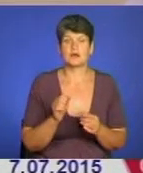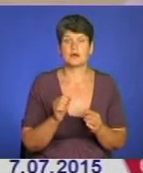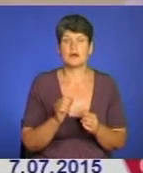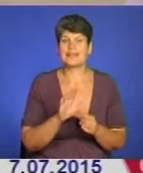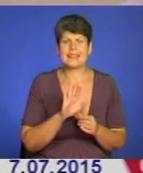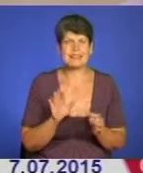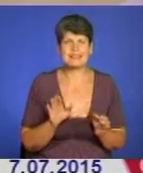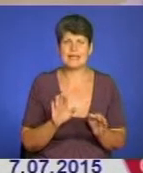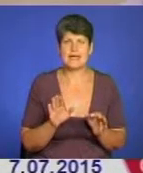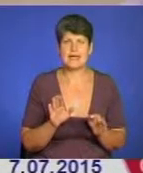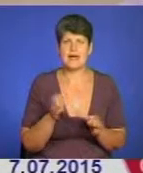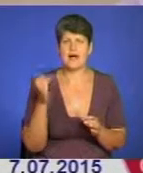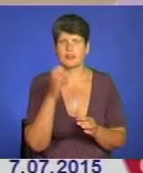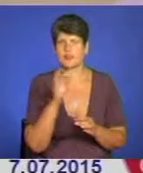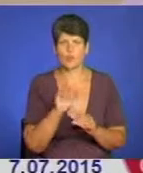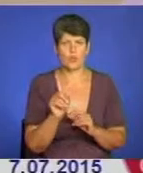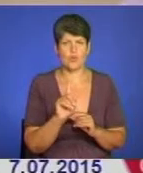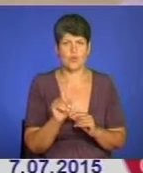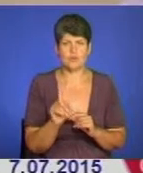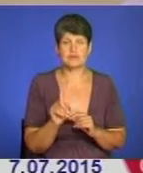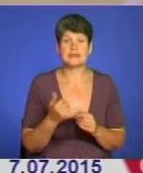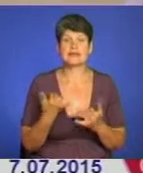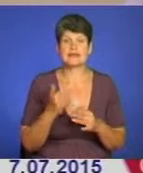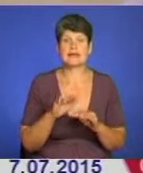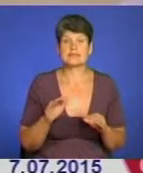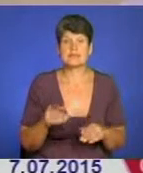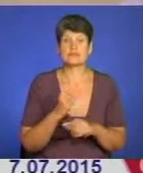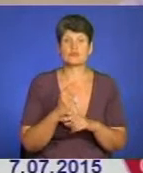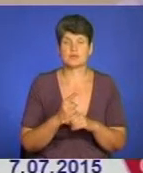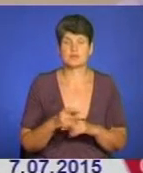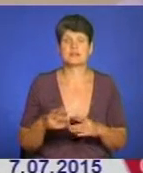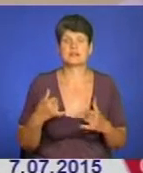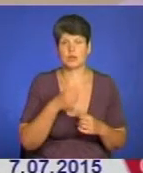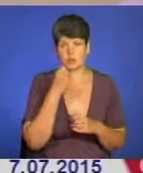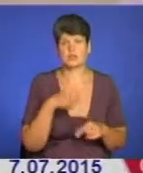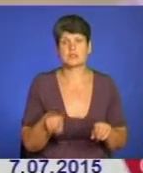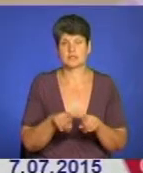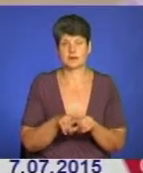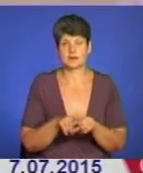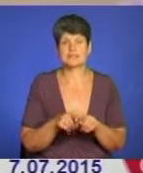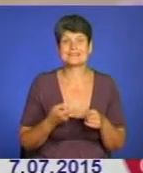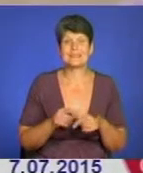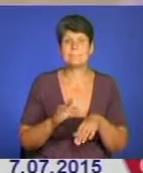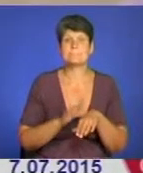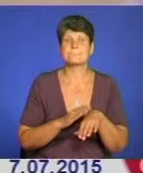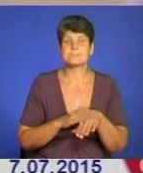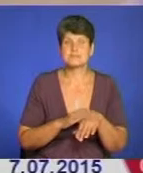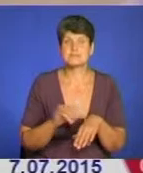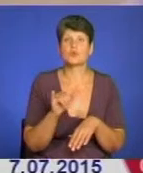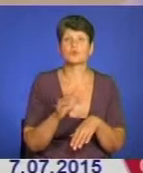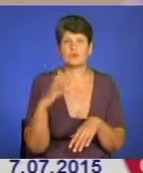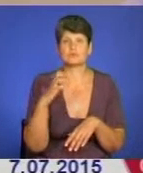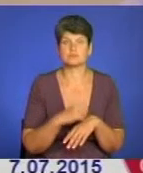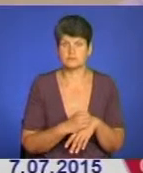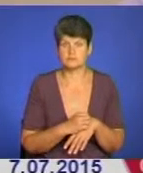але ні в якому разі не алкоголем. Ну, для дітей це взагалі заборонено, а для дорослих також, щоб ви це мали на увазі. Те місце, в яке